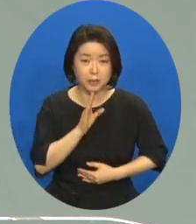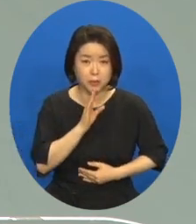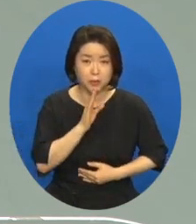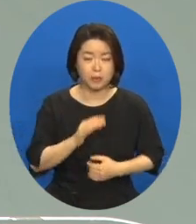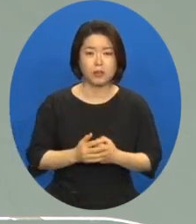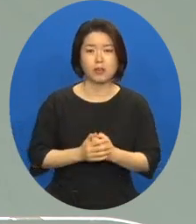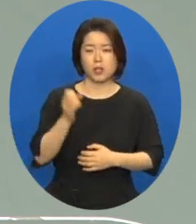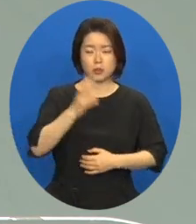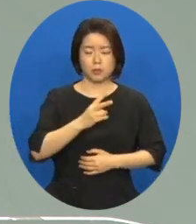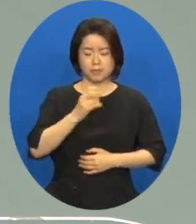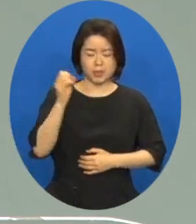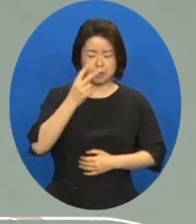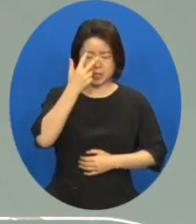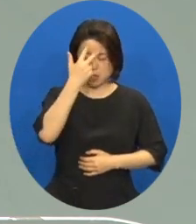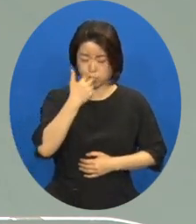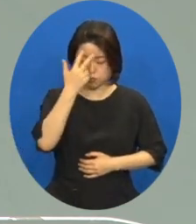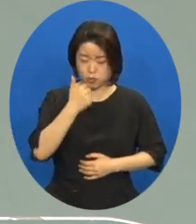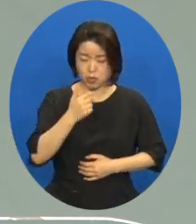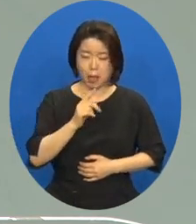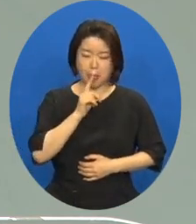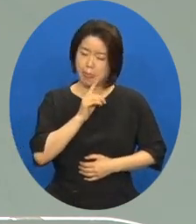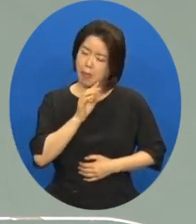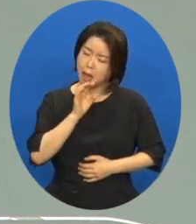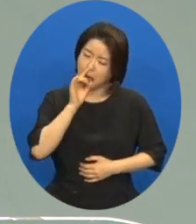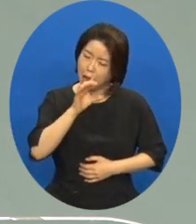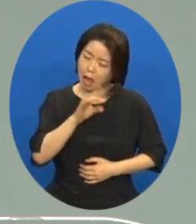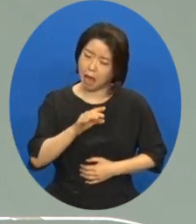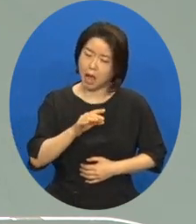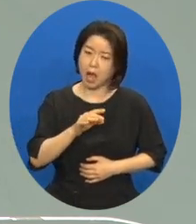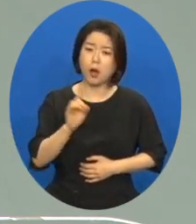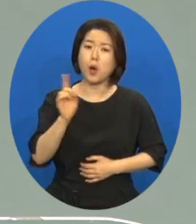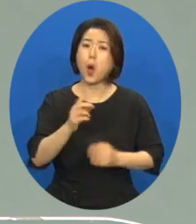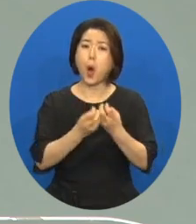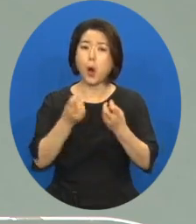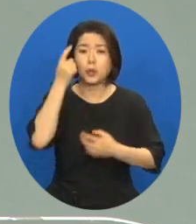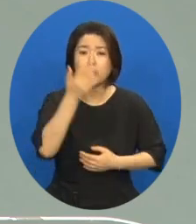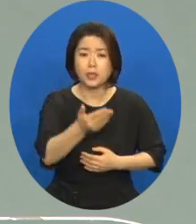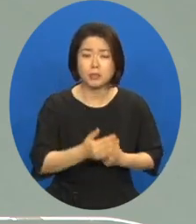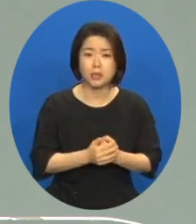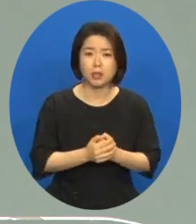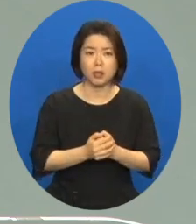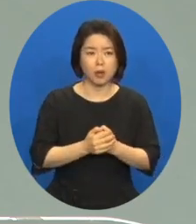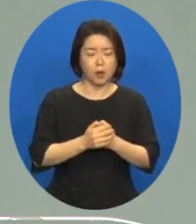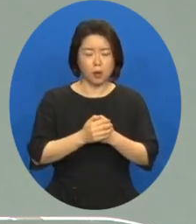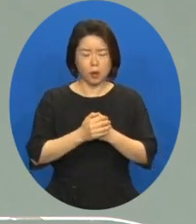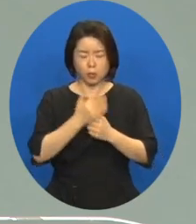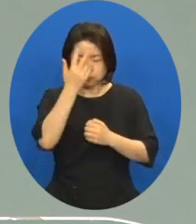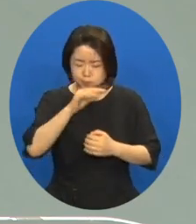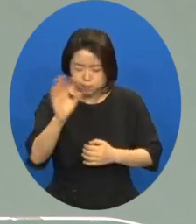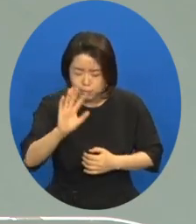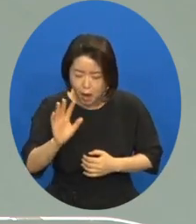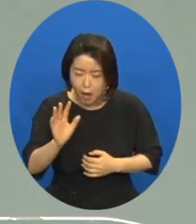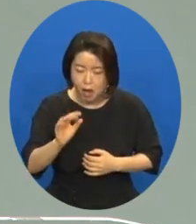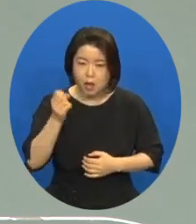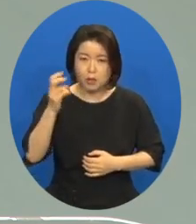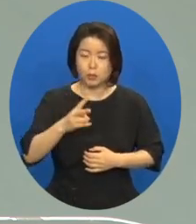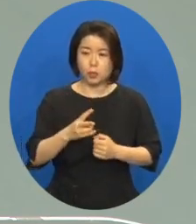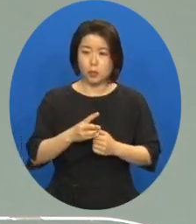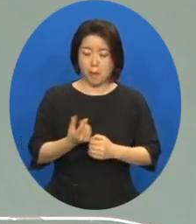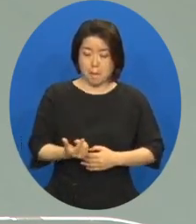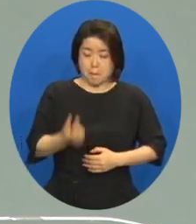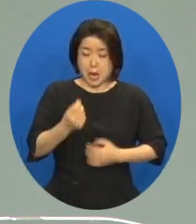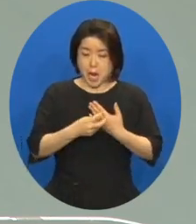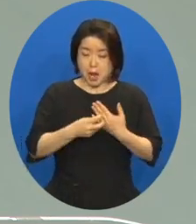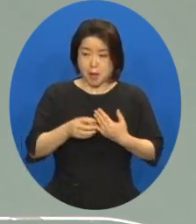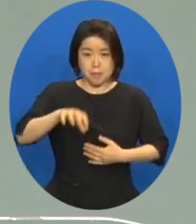여러분, 갑자기 눈이 안 보이고 말이 안 나온다면 어떻게 하세요? 이상해, 앞이 안 보여. 그리고 당장